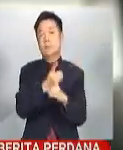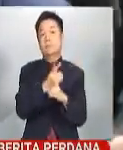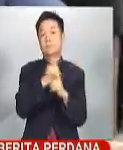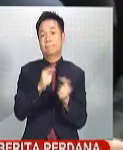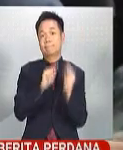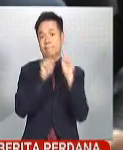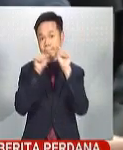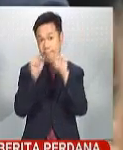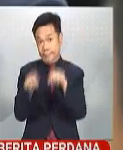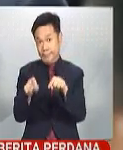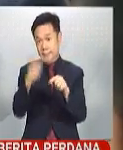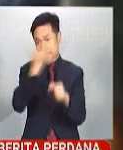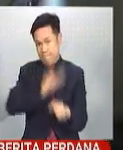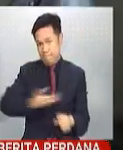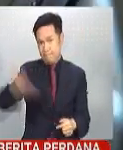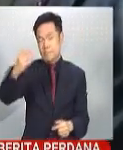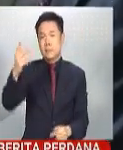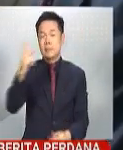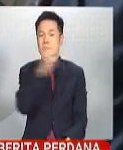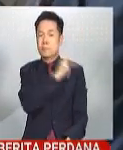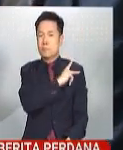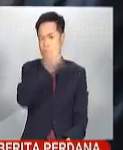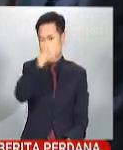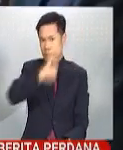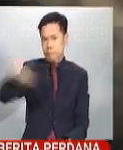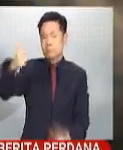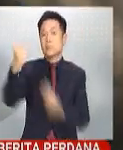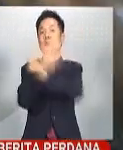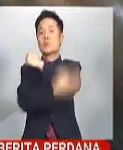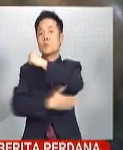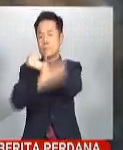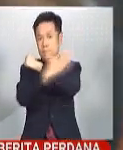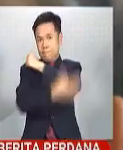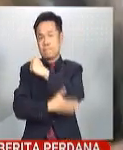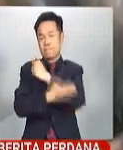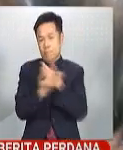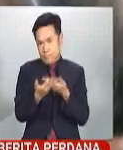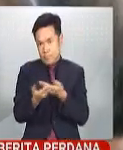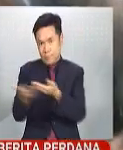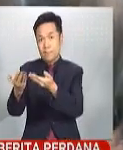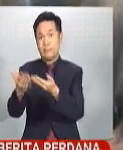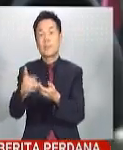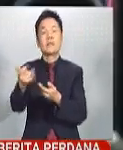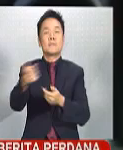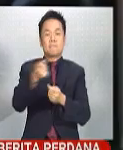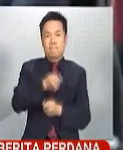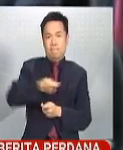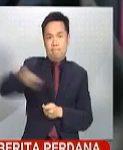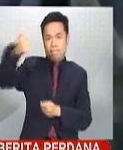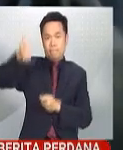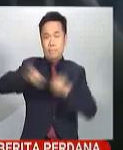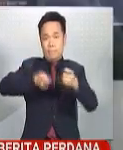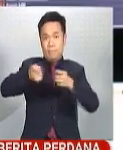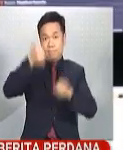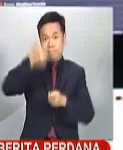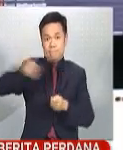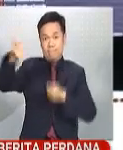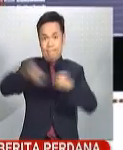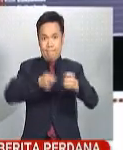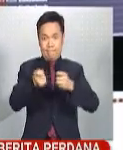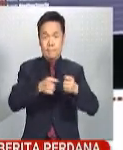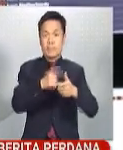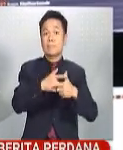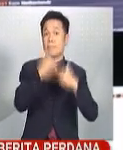oleh Ketua Setiausaha Negara, Datuk Seri Muhammad Zuki Ali. Beliau kemudian mempengerusikan mesyuarat bersama Jabatan Imigresen,